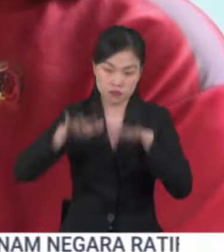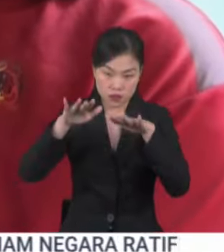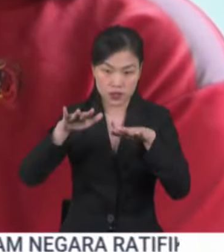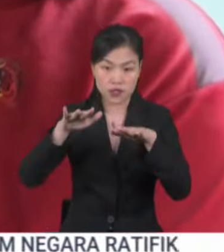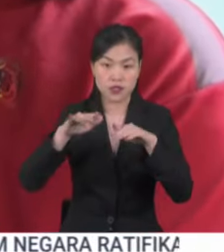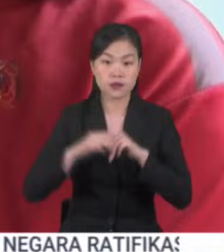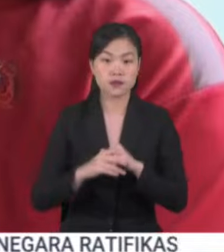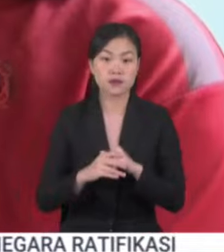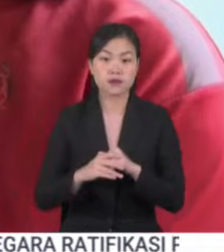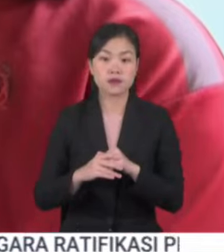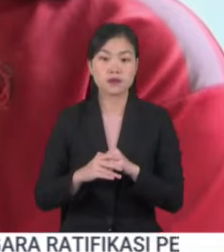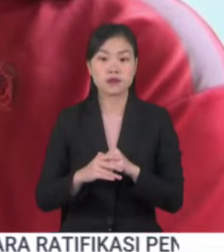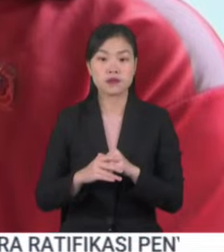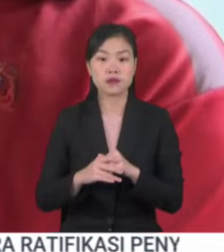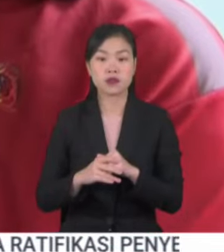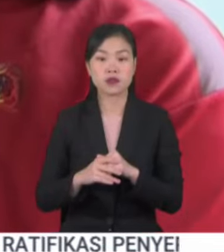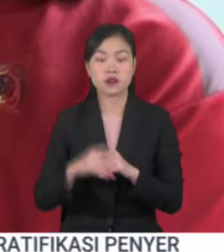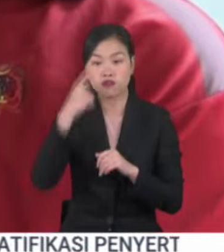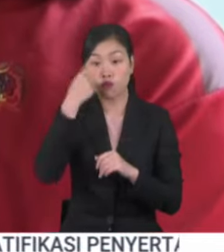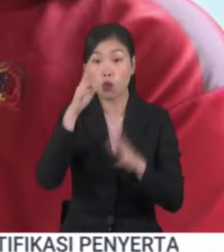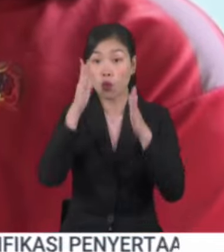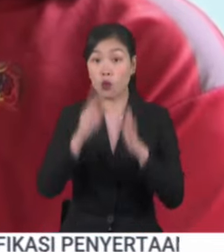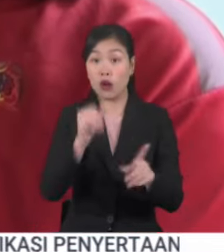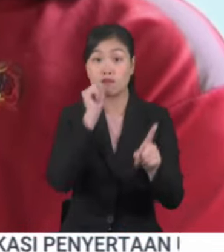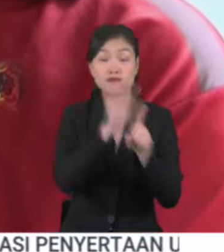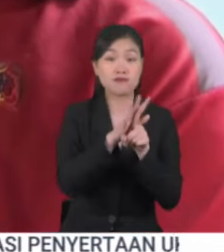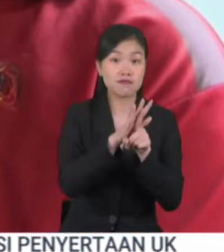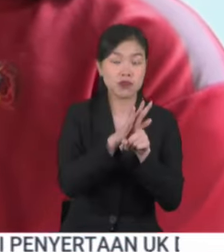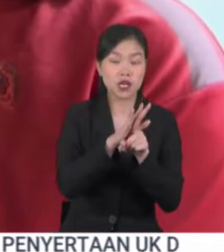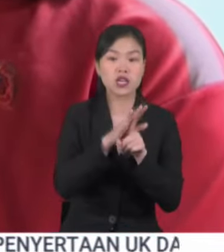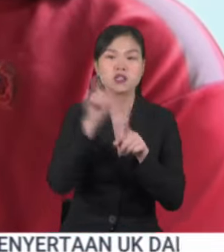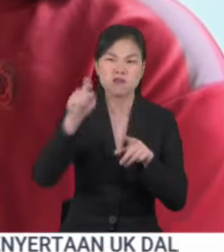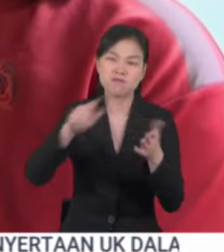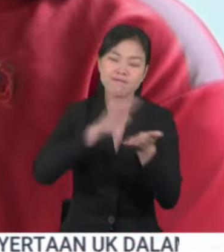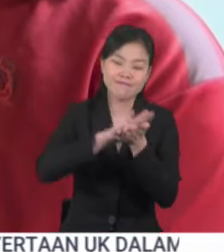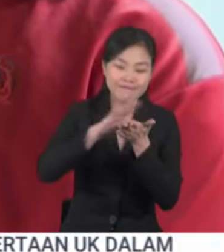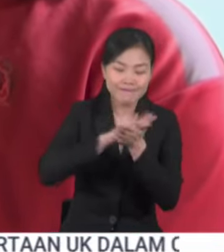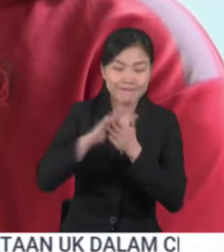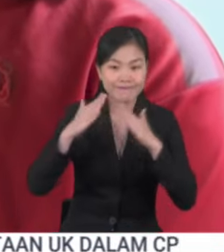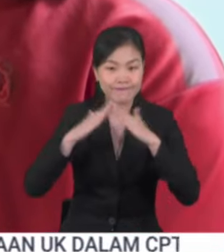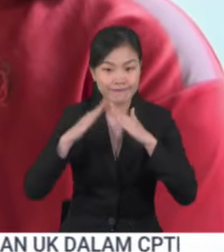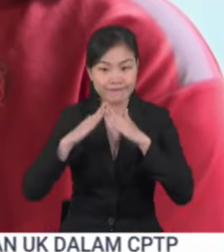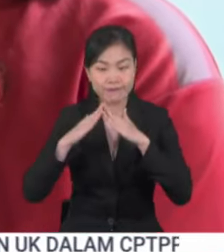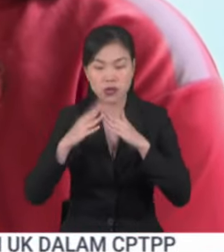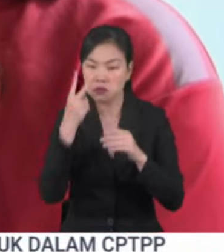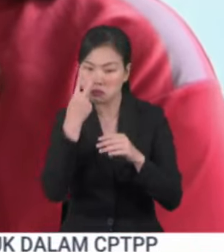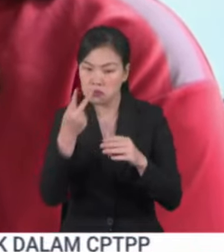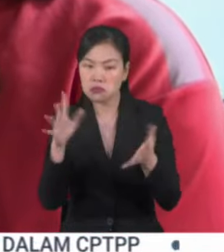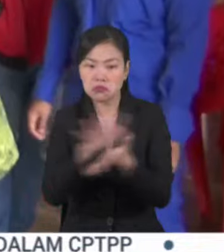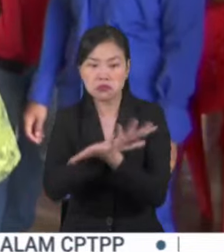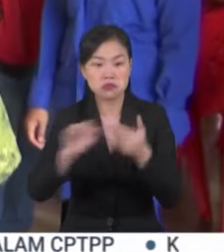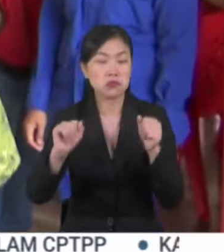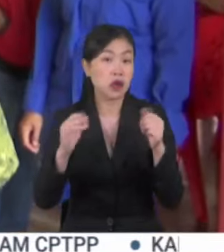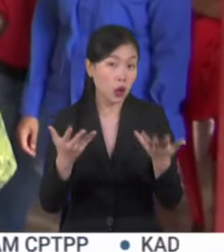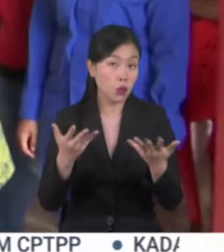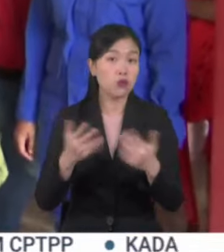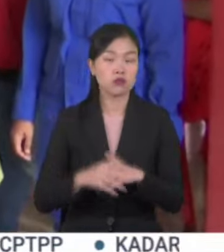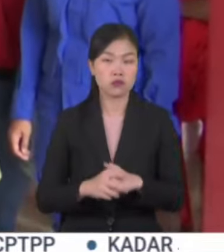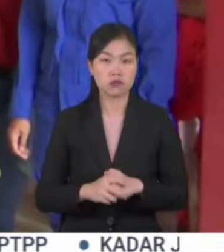pasca banjir, untuk masa-masa ini membersihkan rumah dan melihat apa kerosakan yang ada di rumah itu.